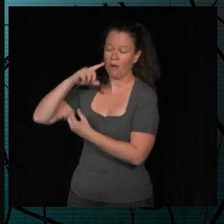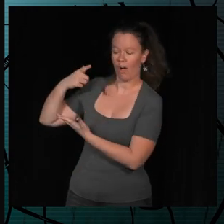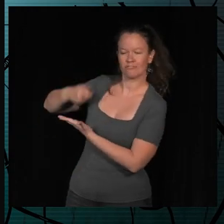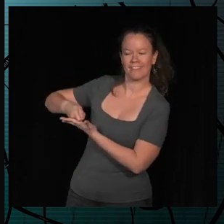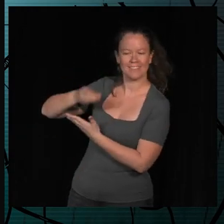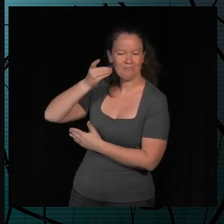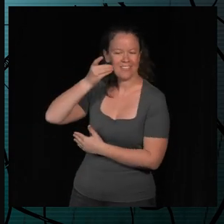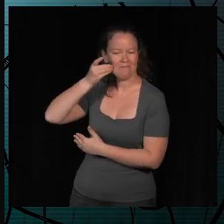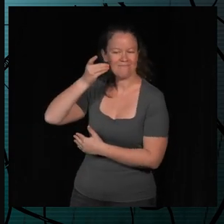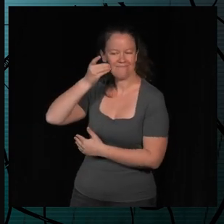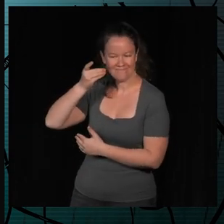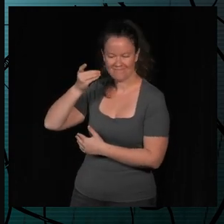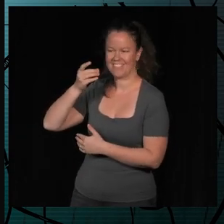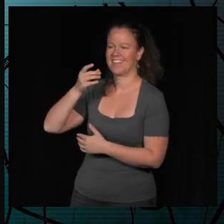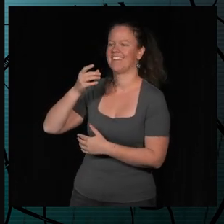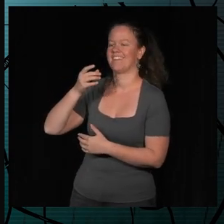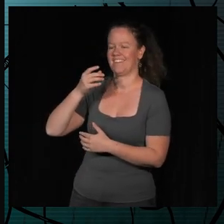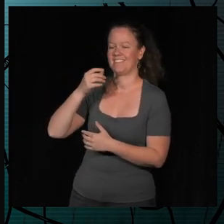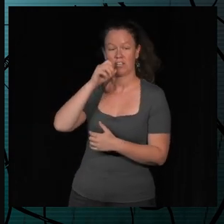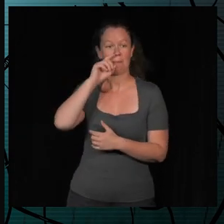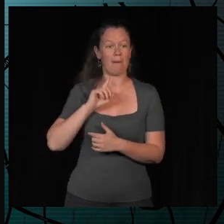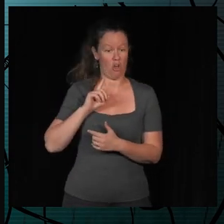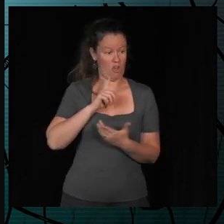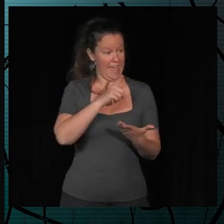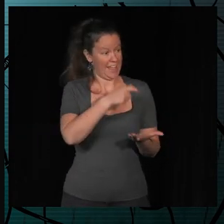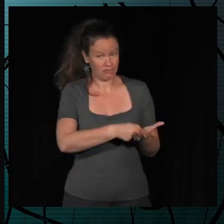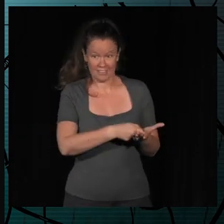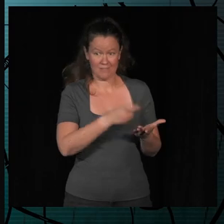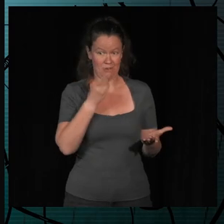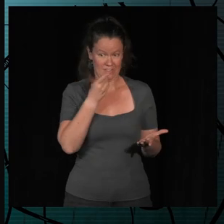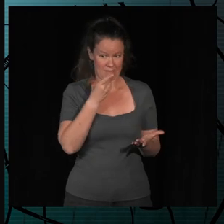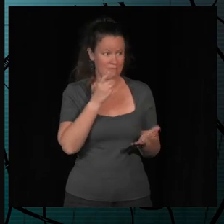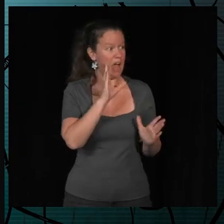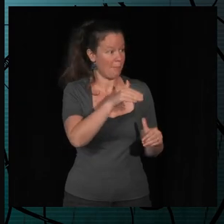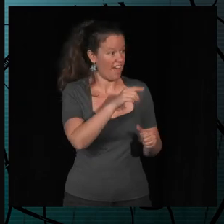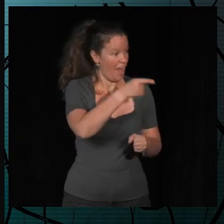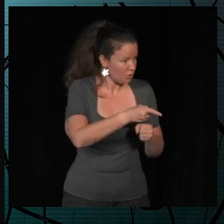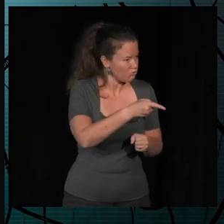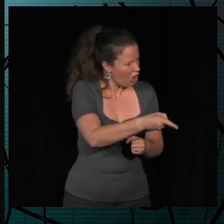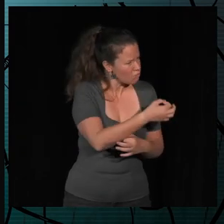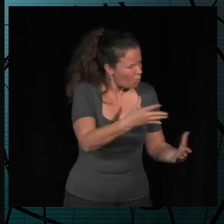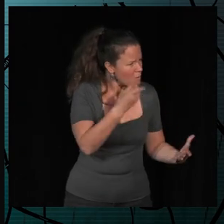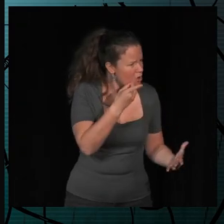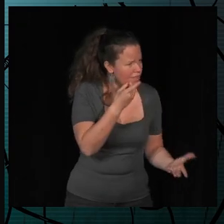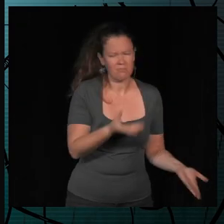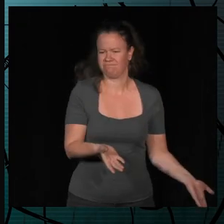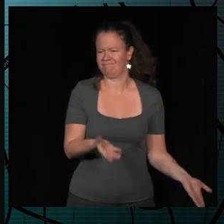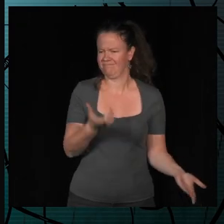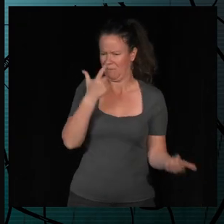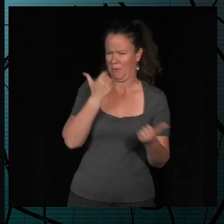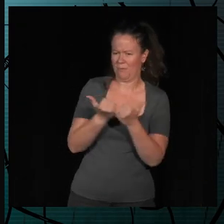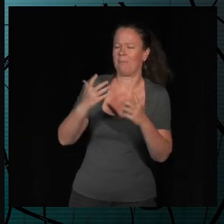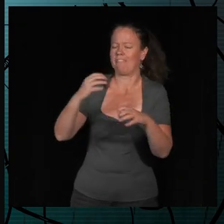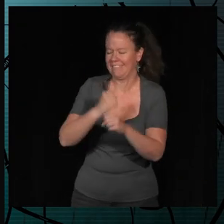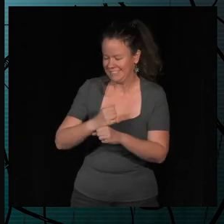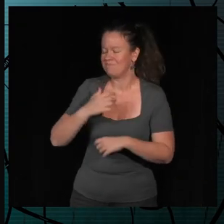qui disent que leurs enfants sont trop dessus on y reviendra euh va permettre aussi d'avoir plein plein plein de panels de